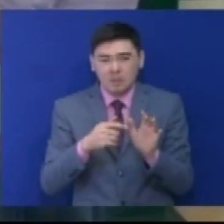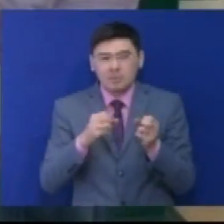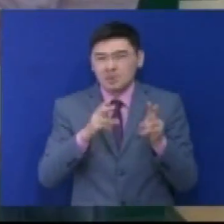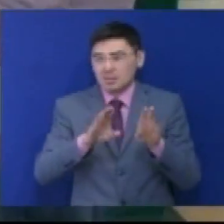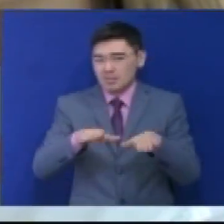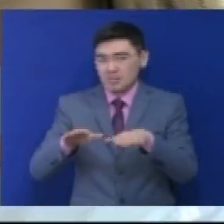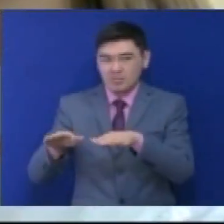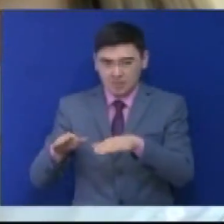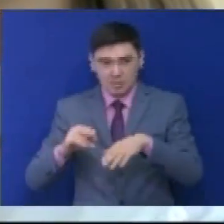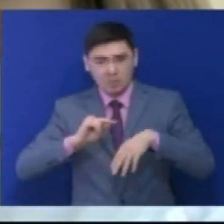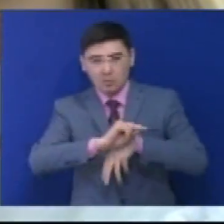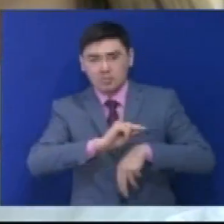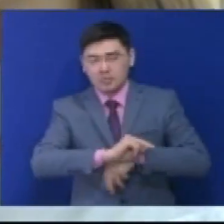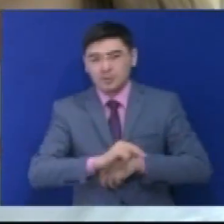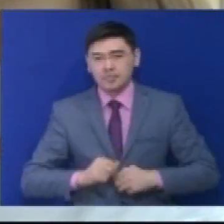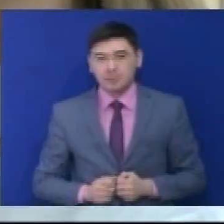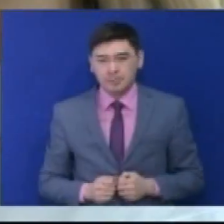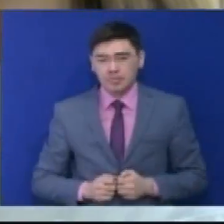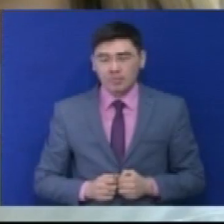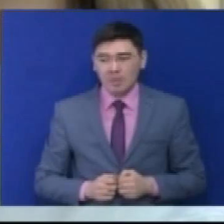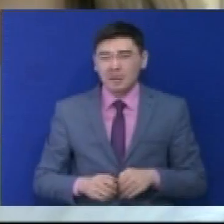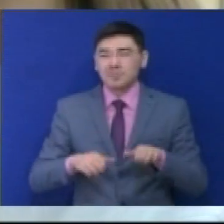пункттері құрылған.